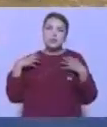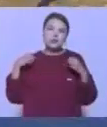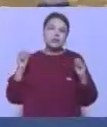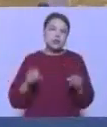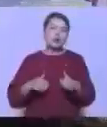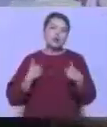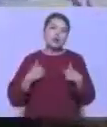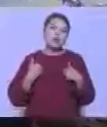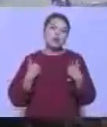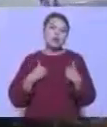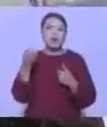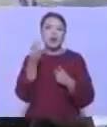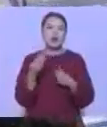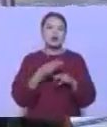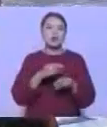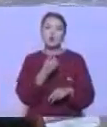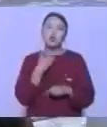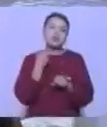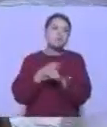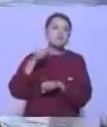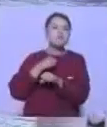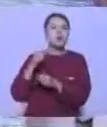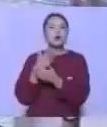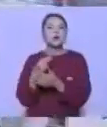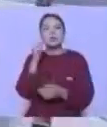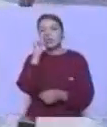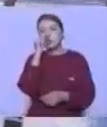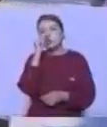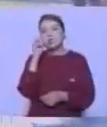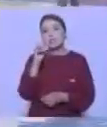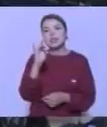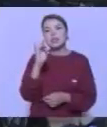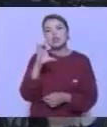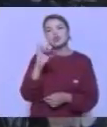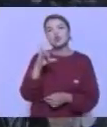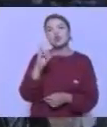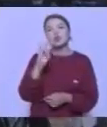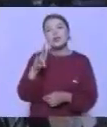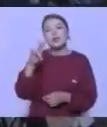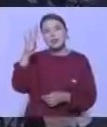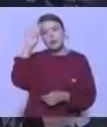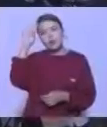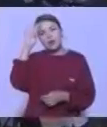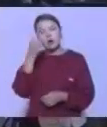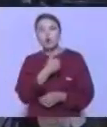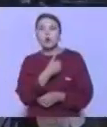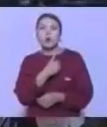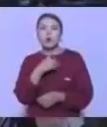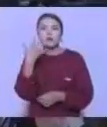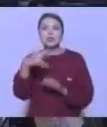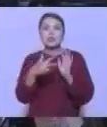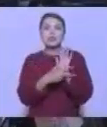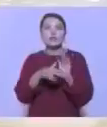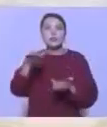Ақтаудағы бәсекеге чемпион болсам деп келгендердің бірі шымкенттік Ерсұлтан Әбиболла. 58 келіде өнер көрсеткен балуан